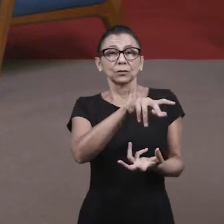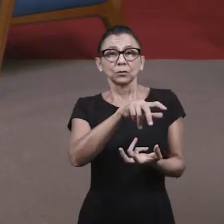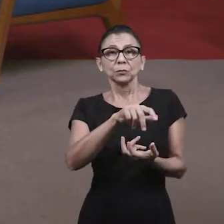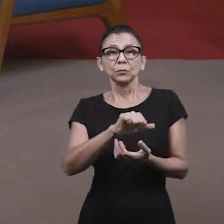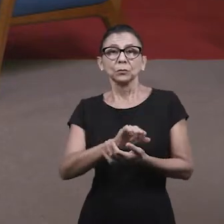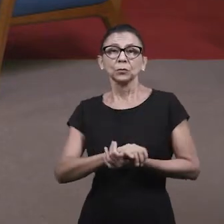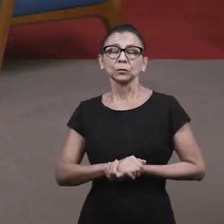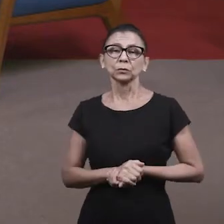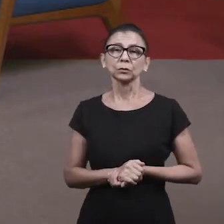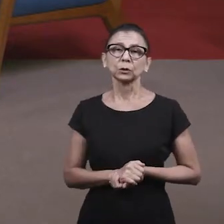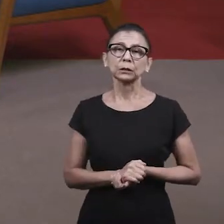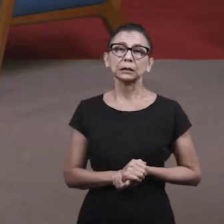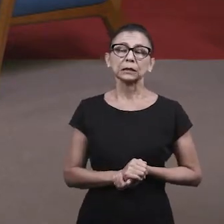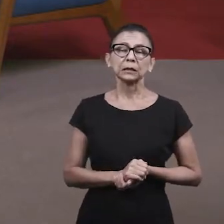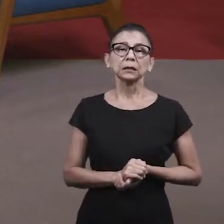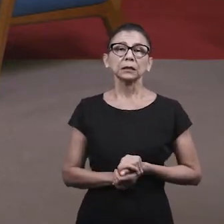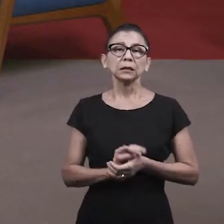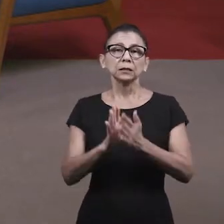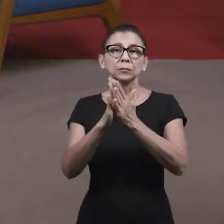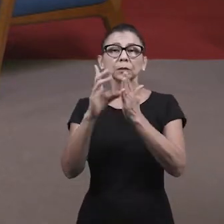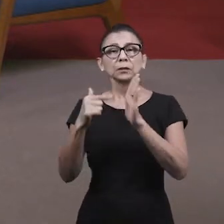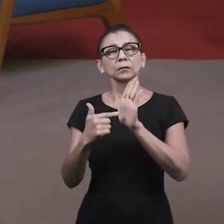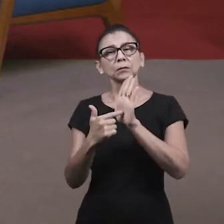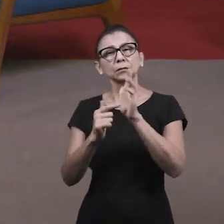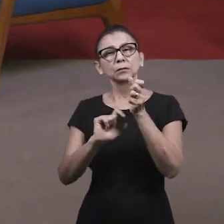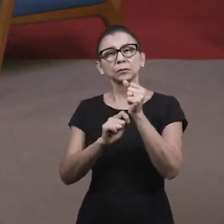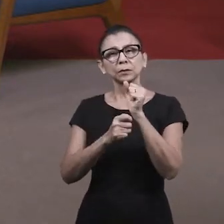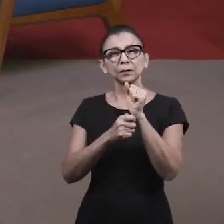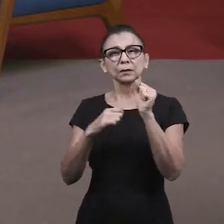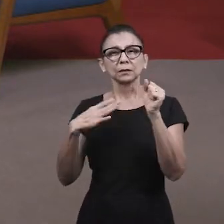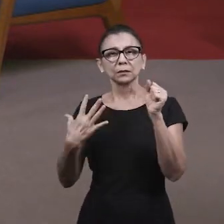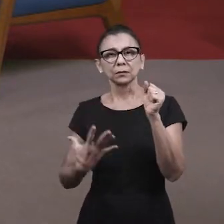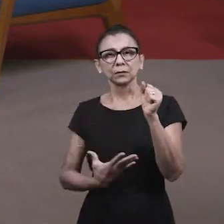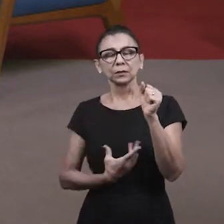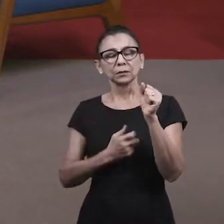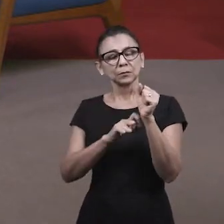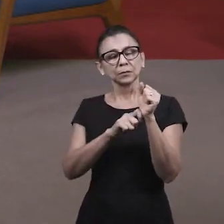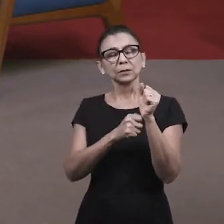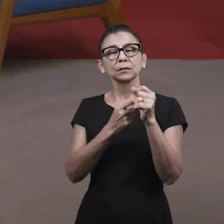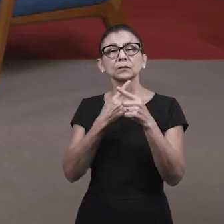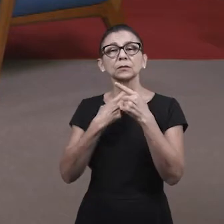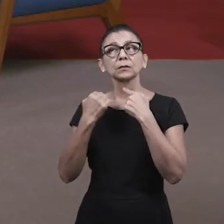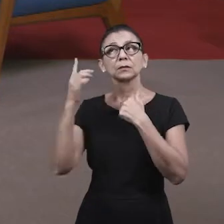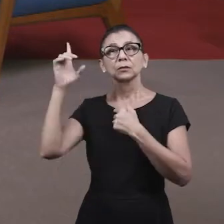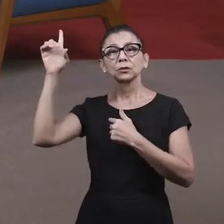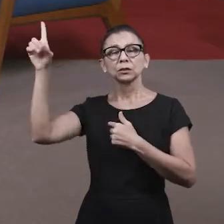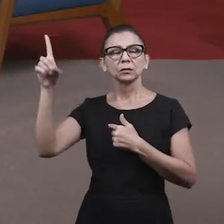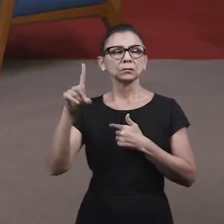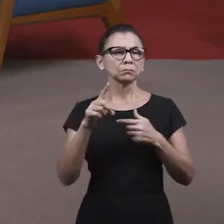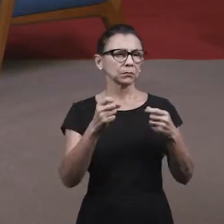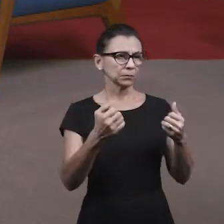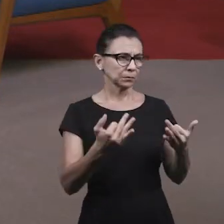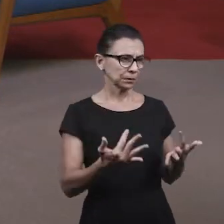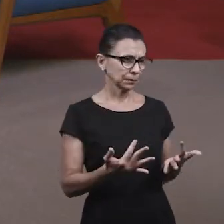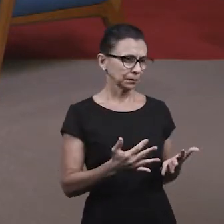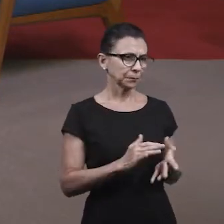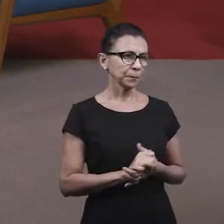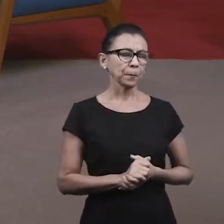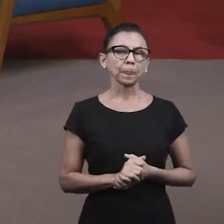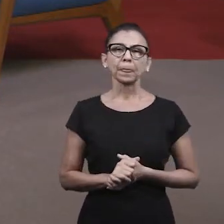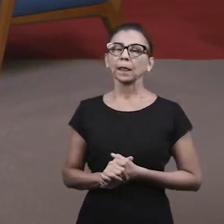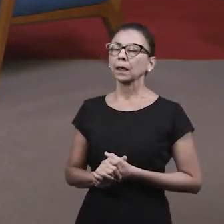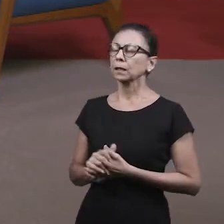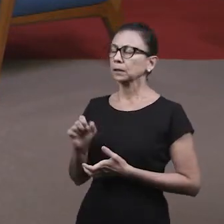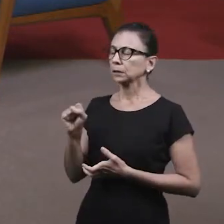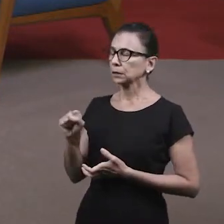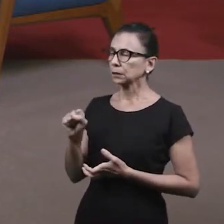Et dans ce scénario, on vit ce scénario et on découvre aussi les mystères du salut, les mystères de la volonté